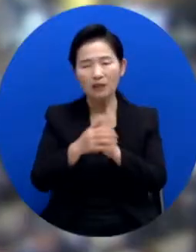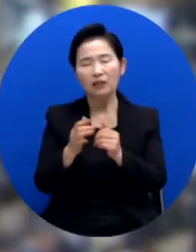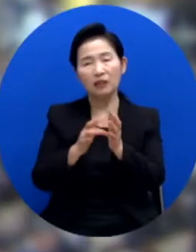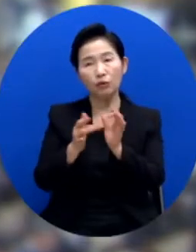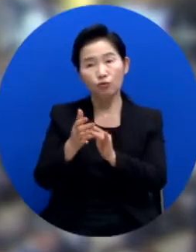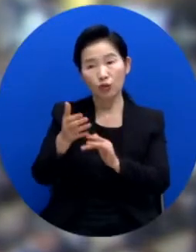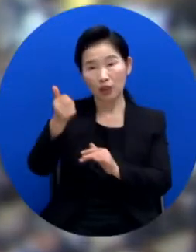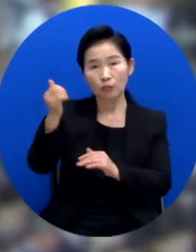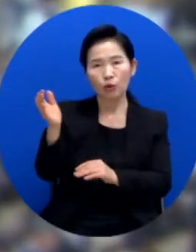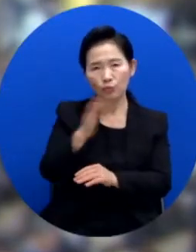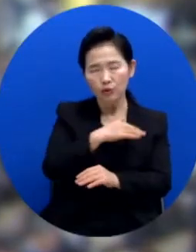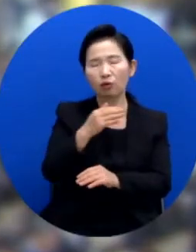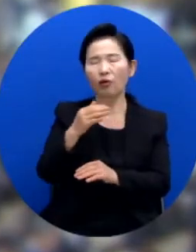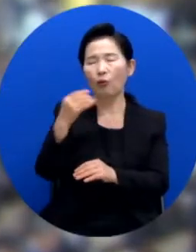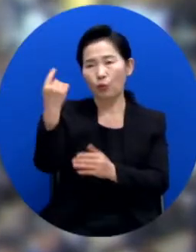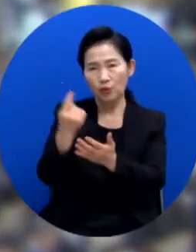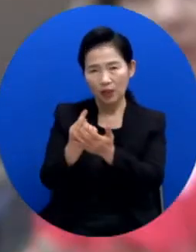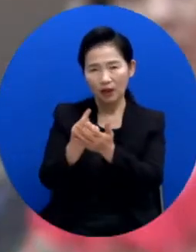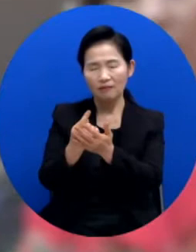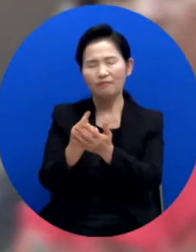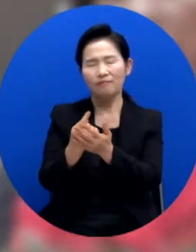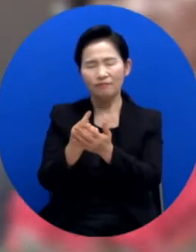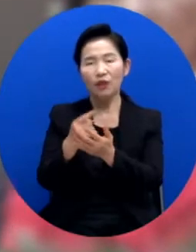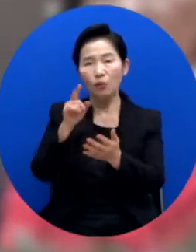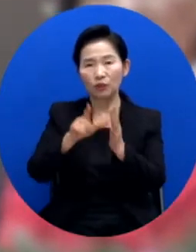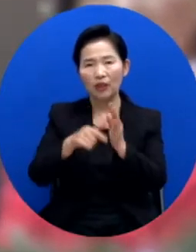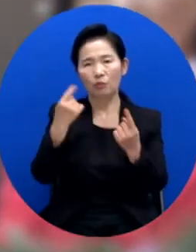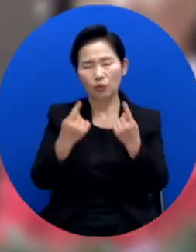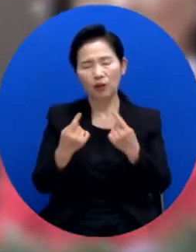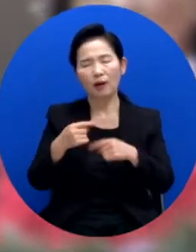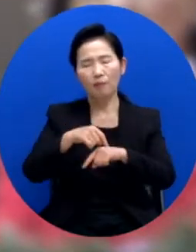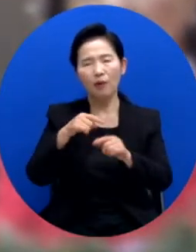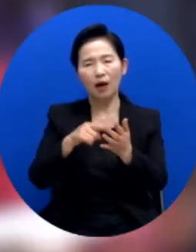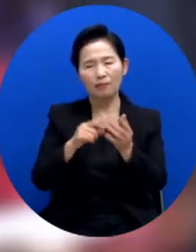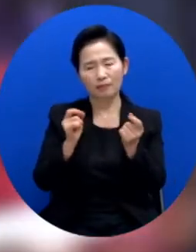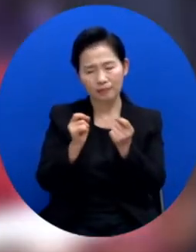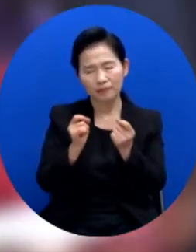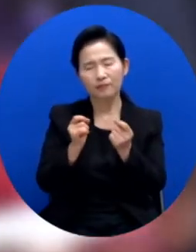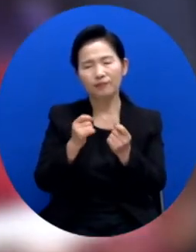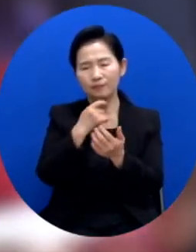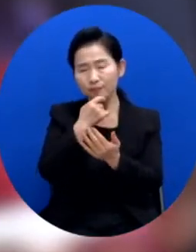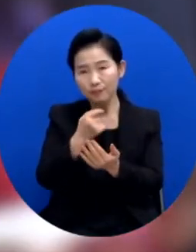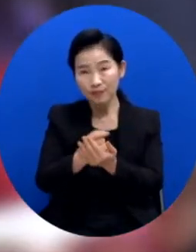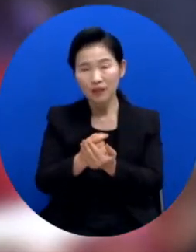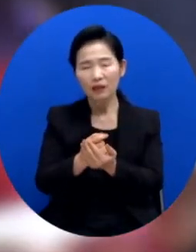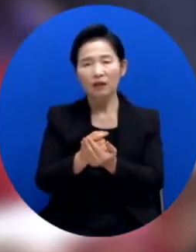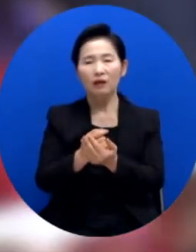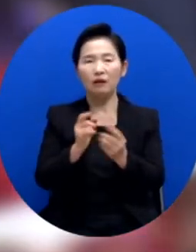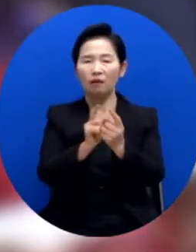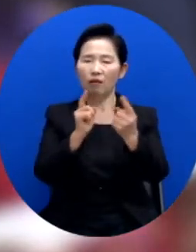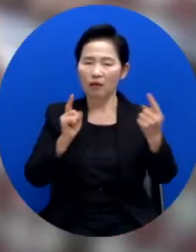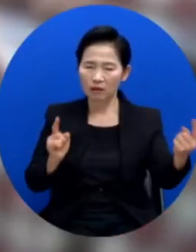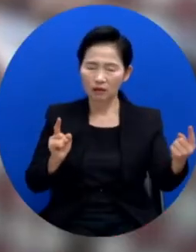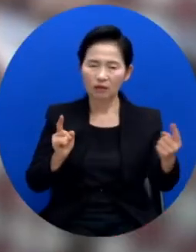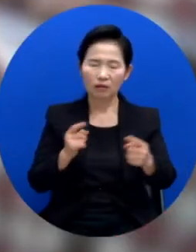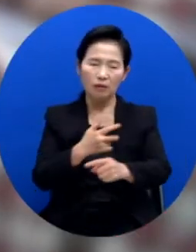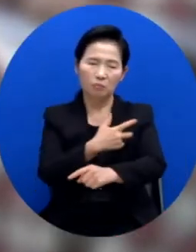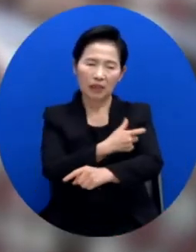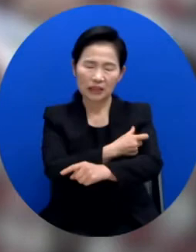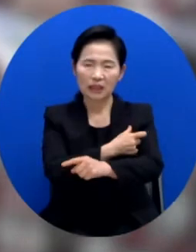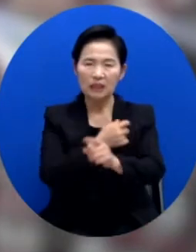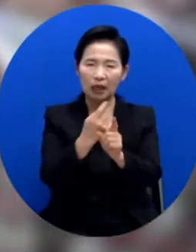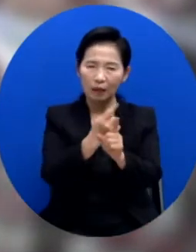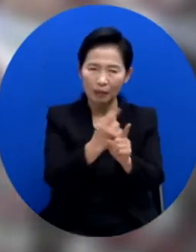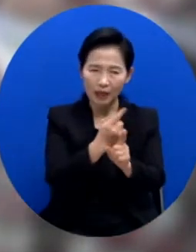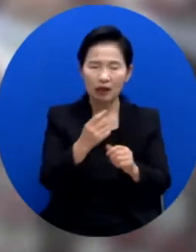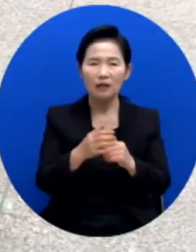온다는 교훈도 어느 때보다 깊게 가슴에 새길 수 있습니다. 사회적 거리두기 완화, 백신 개발 등 막연한 기대